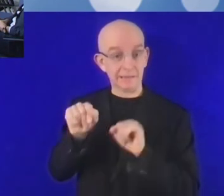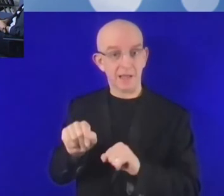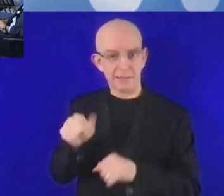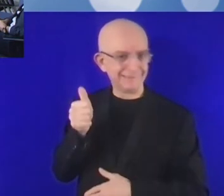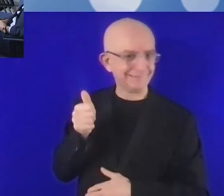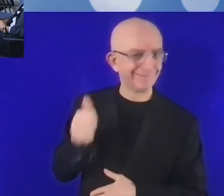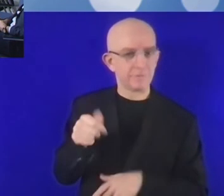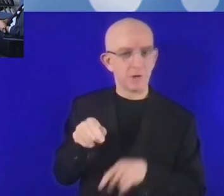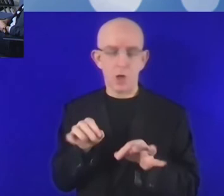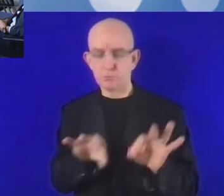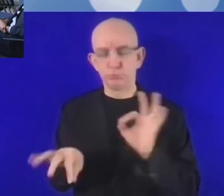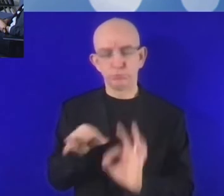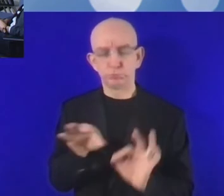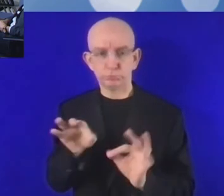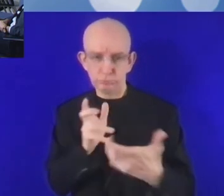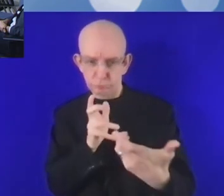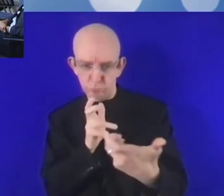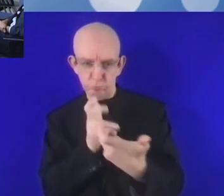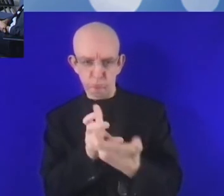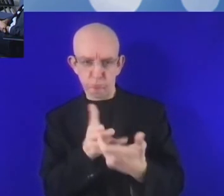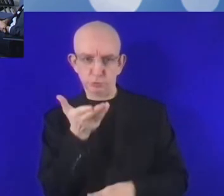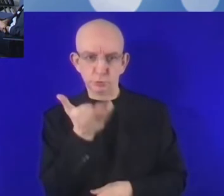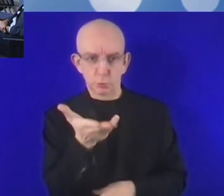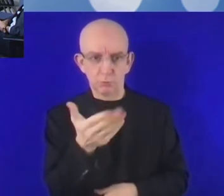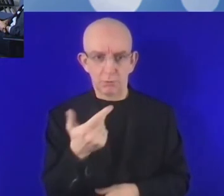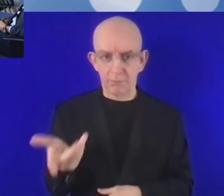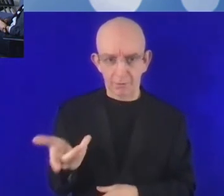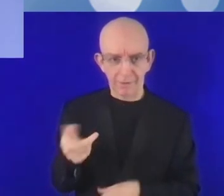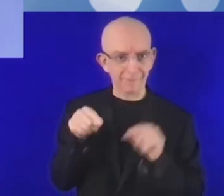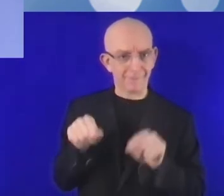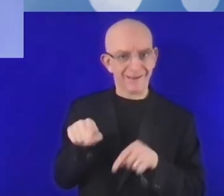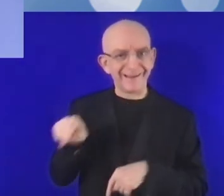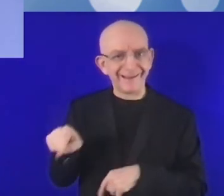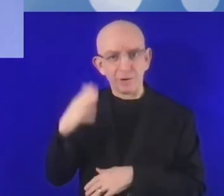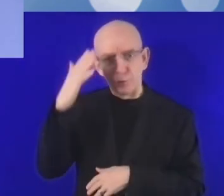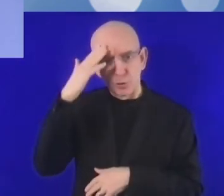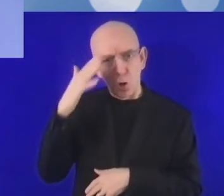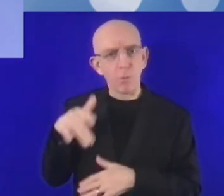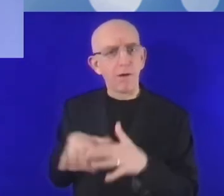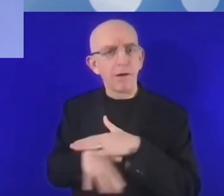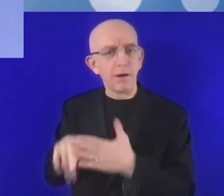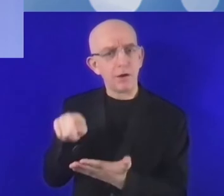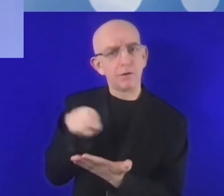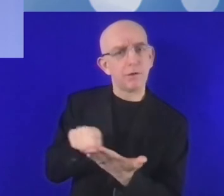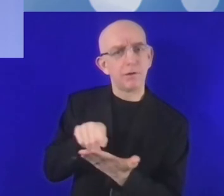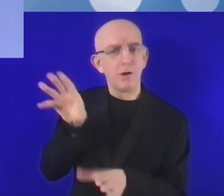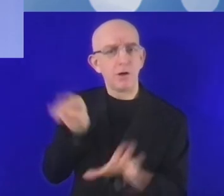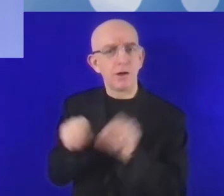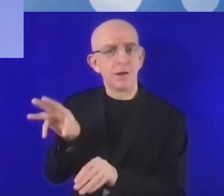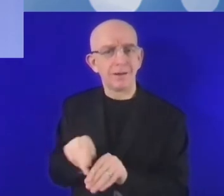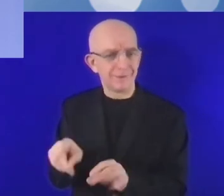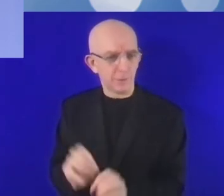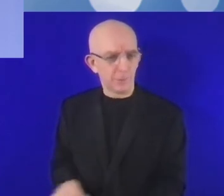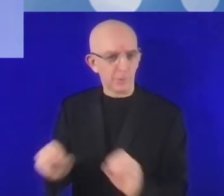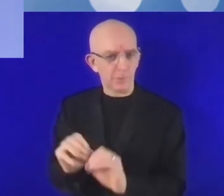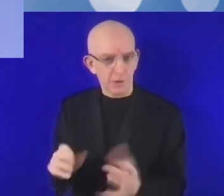peut-être composer de la musique personnalisée pour nos besoins. On n'aura pas à apprendre